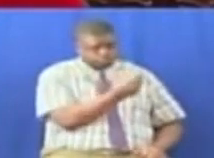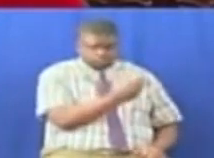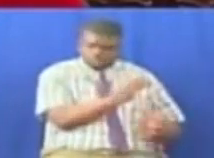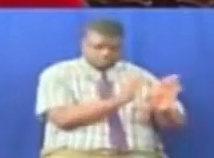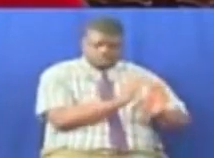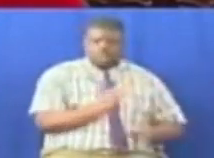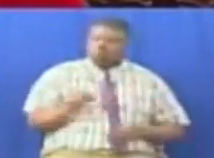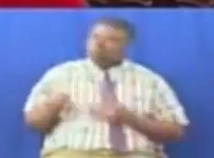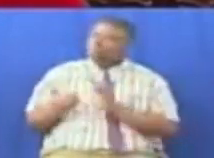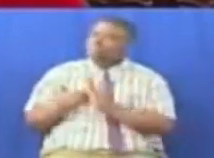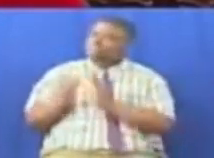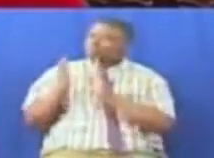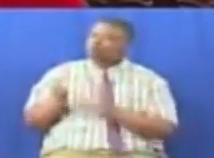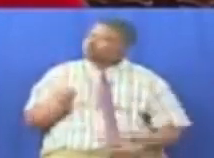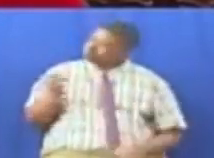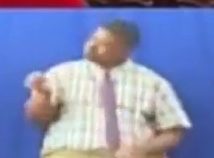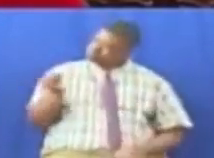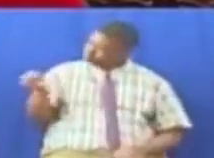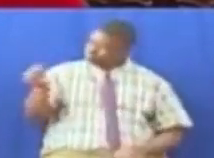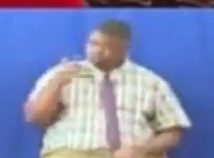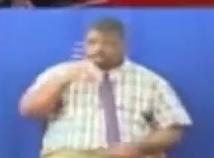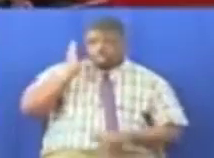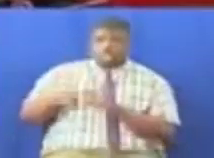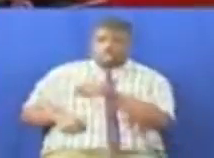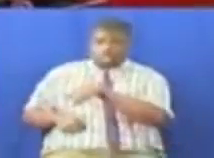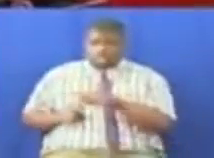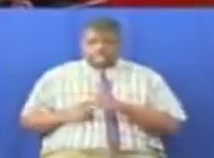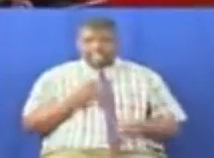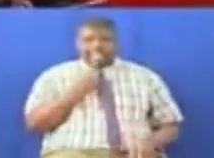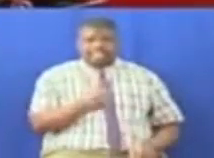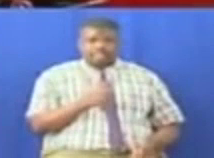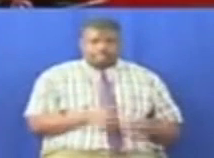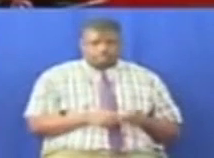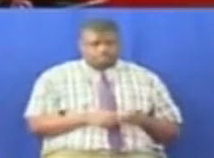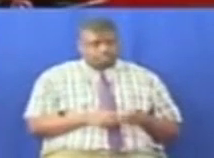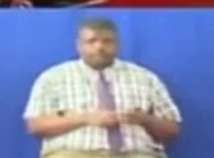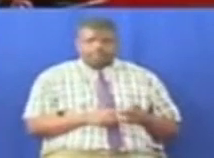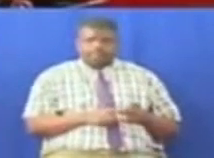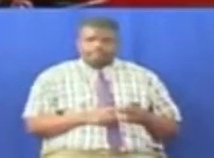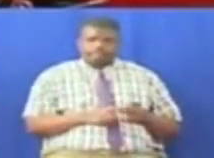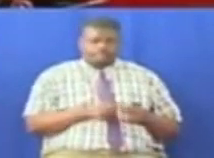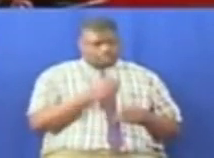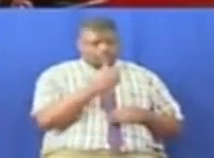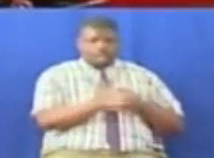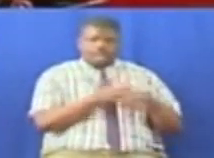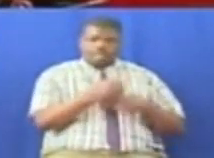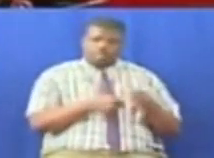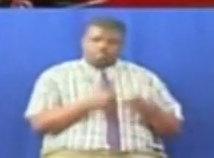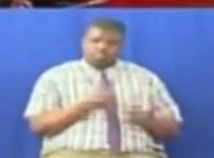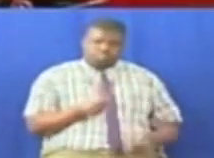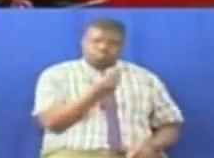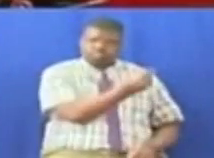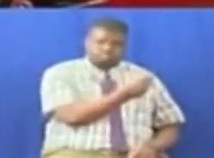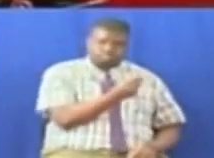serikali. Aidha, kambi rasmi ya upinzani napenda kufahamu kwani kifungu kinasema kwamba proceedings against an act or omission by the president other